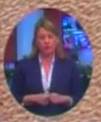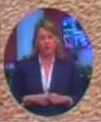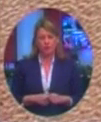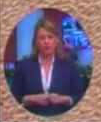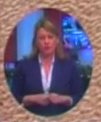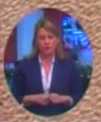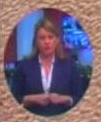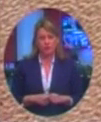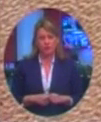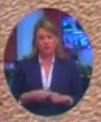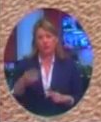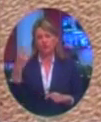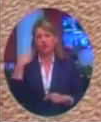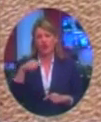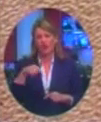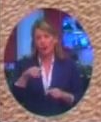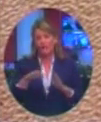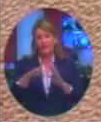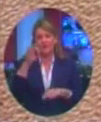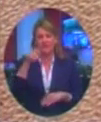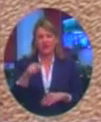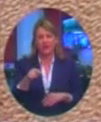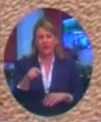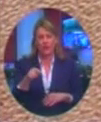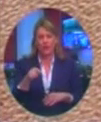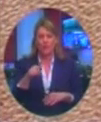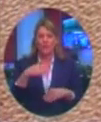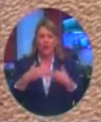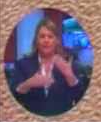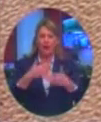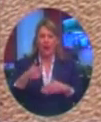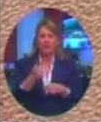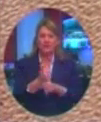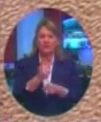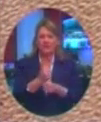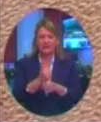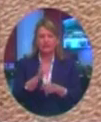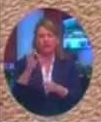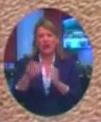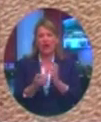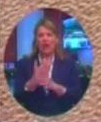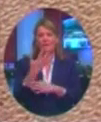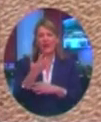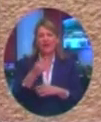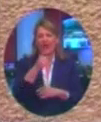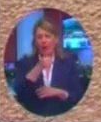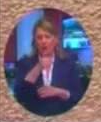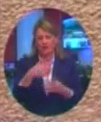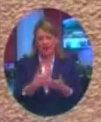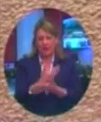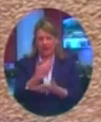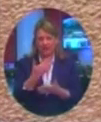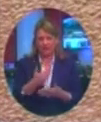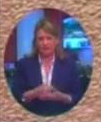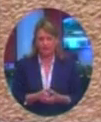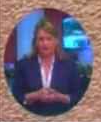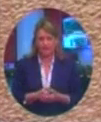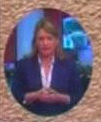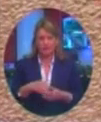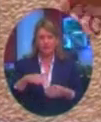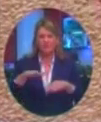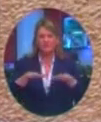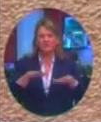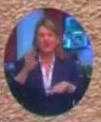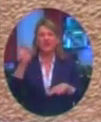שנפלו והתגלו במהלך שנעשה של הקמת תאגיד השידור הציבורי. ממשלה של